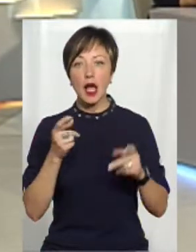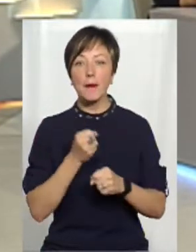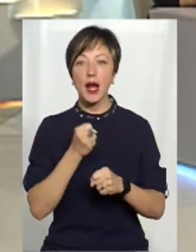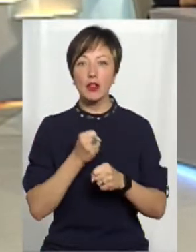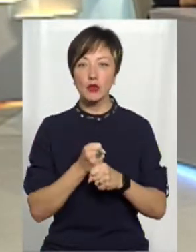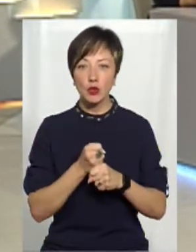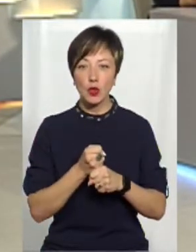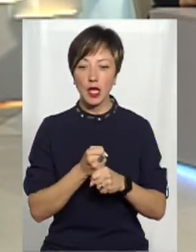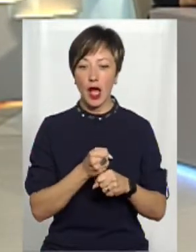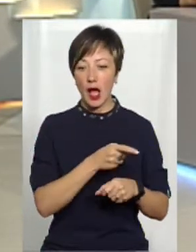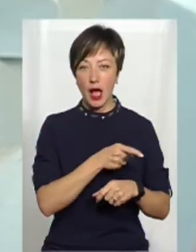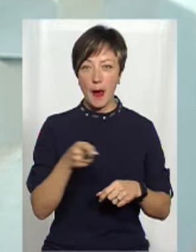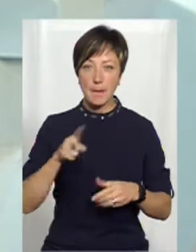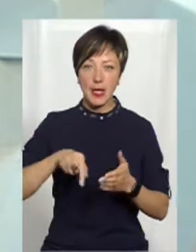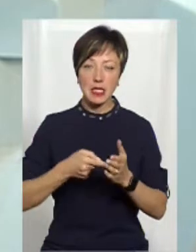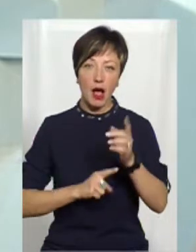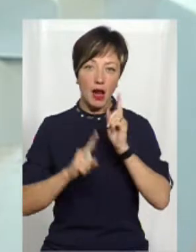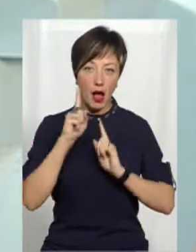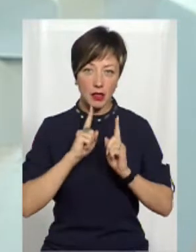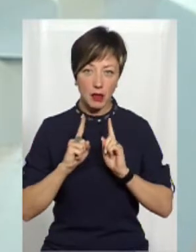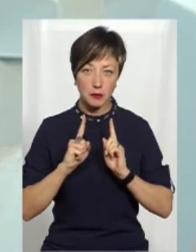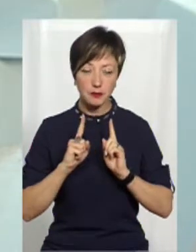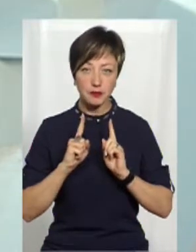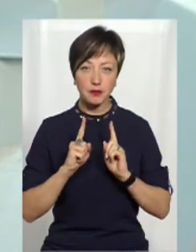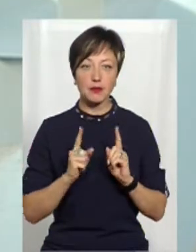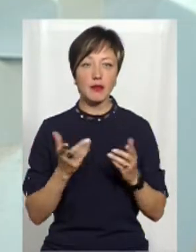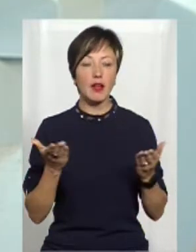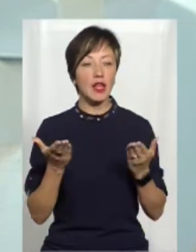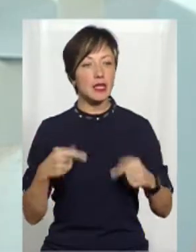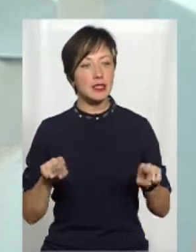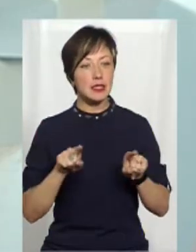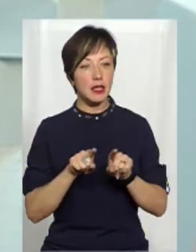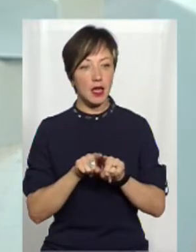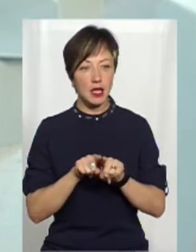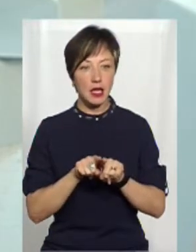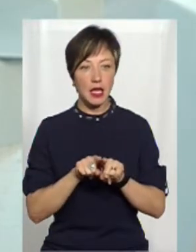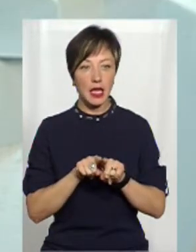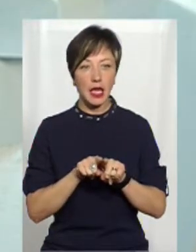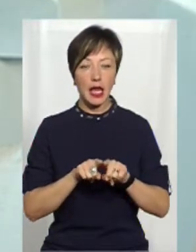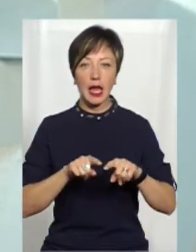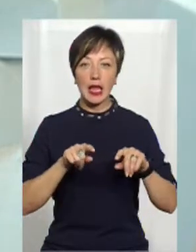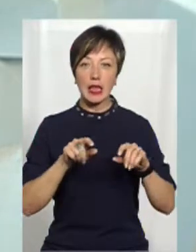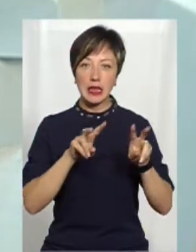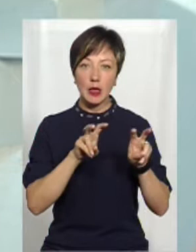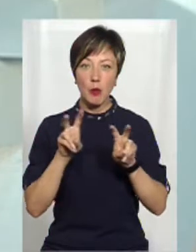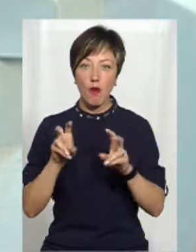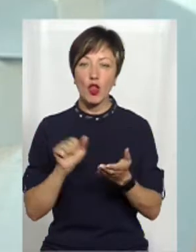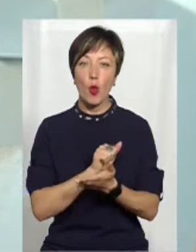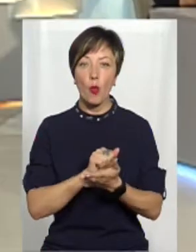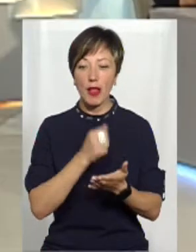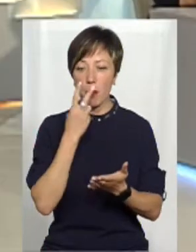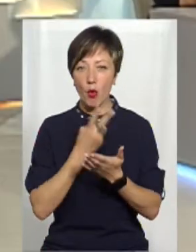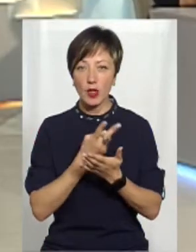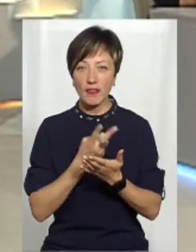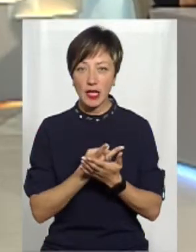от, про поточну діяльність міської ради, якісь такі типові документи подивитися